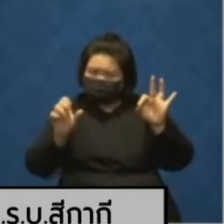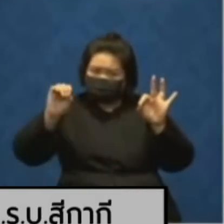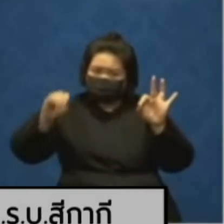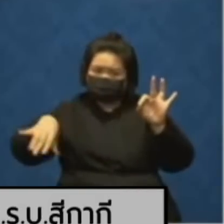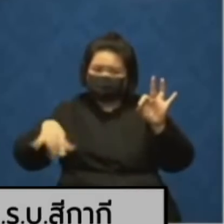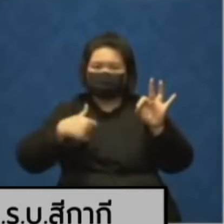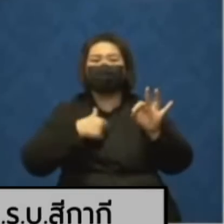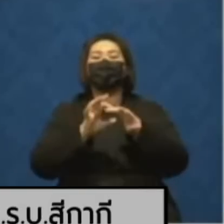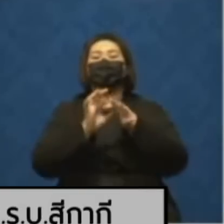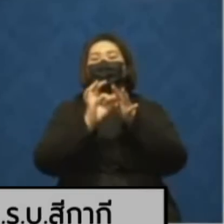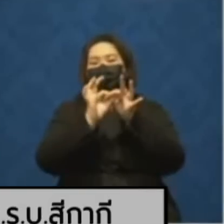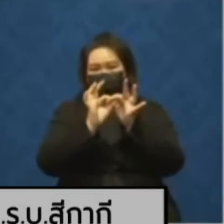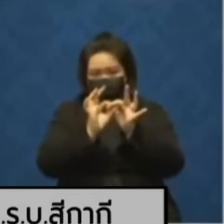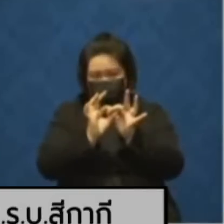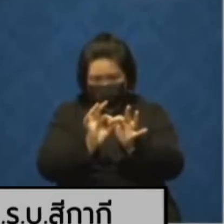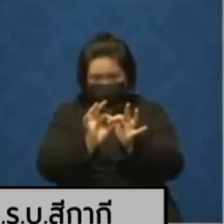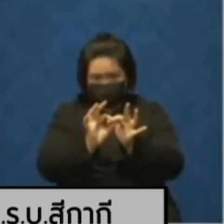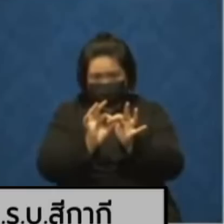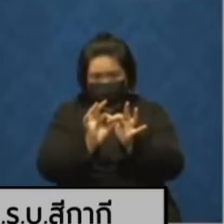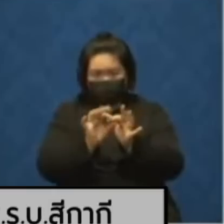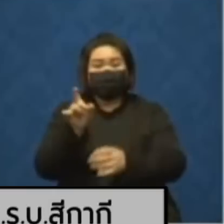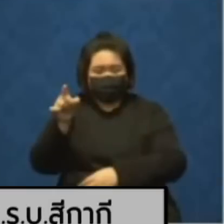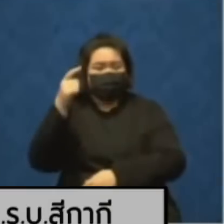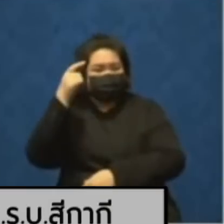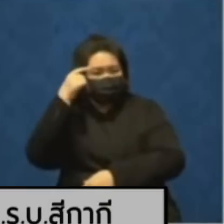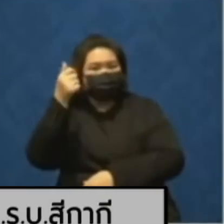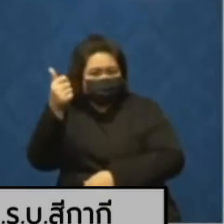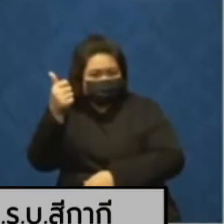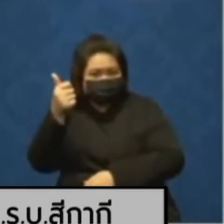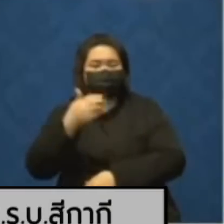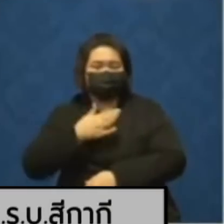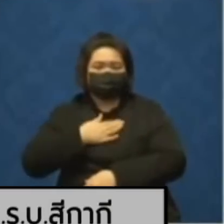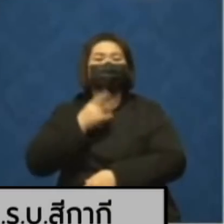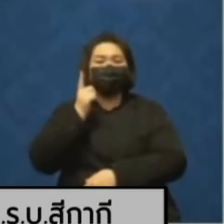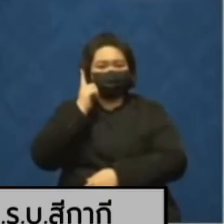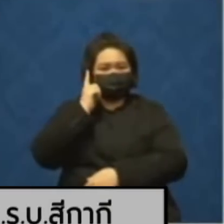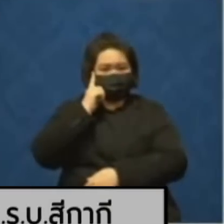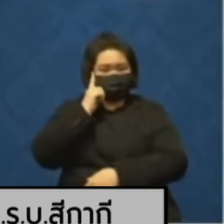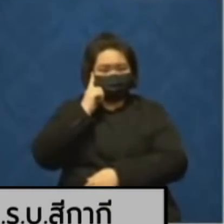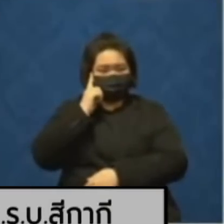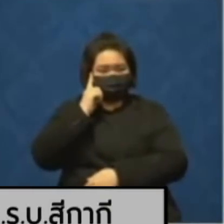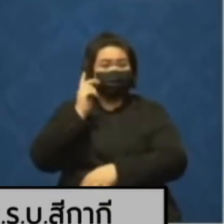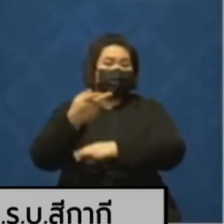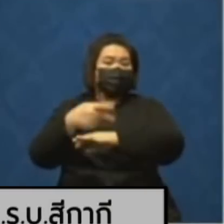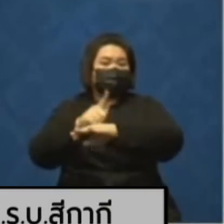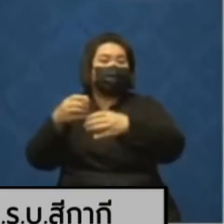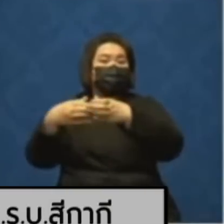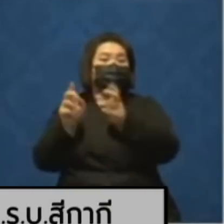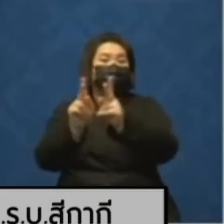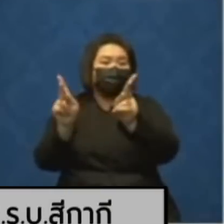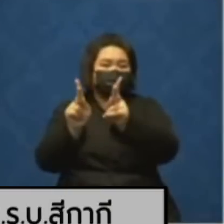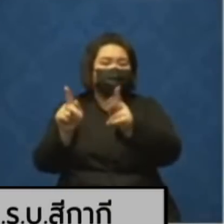ผมเป็นห่วงในคามเกตานาดีของท่านกกรฐิการ ของท่านประทานก่มฐิการว่